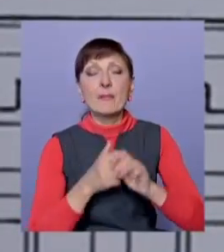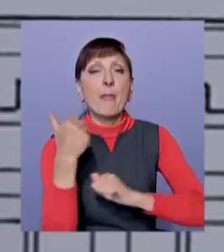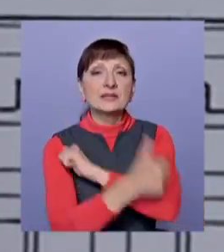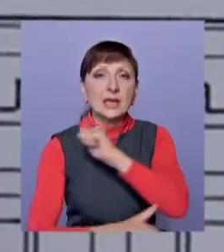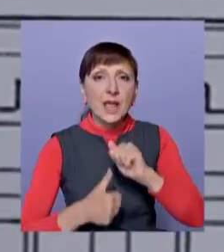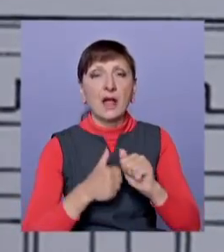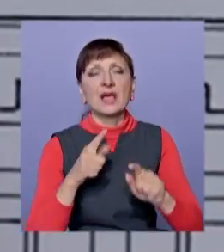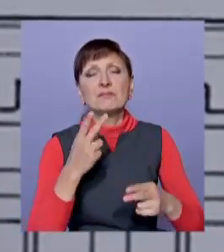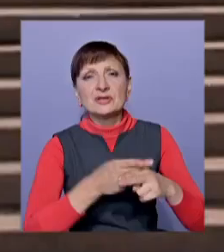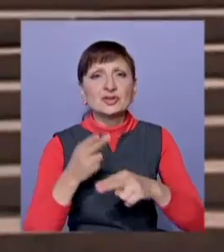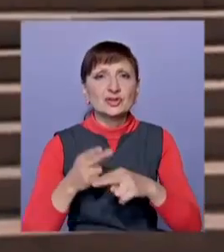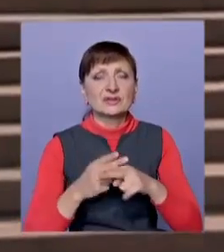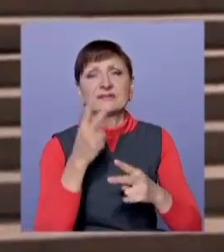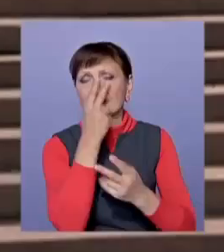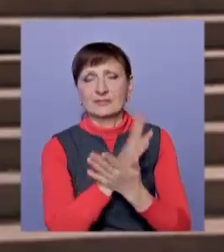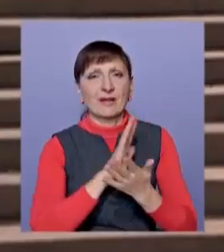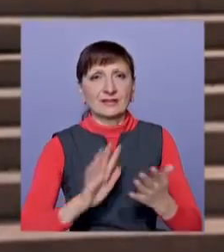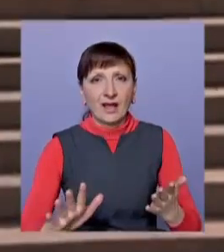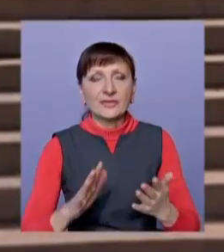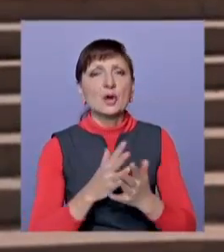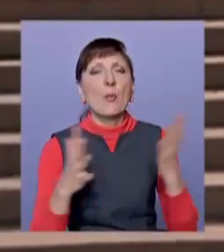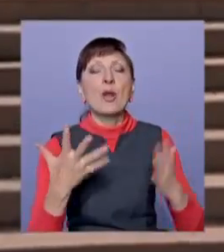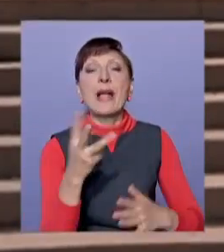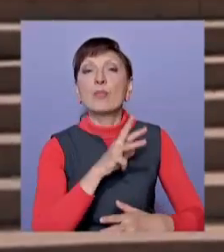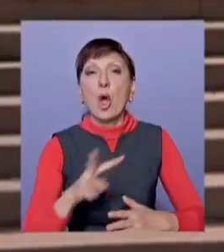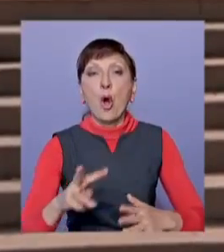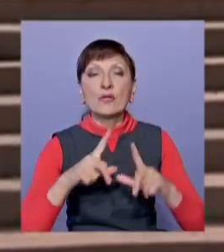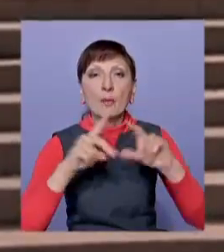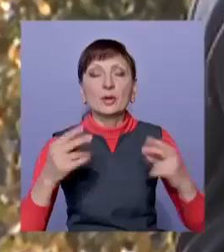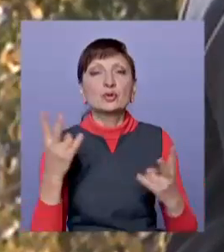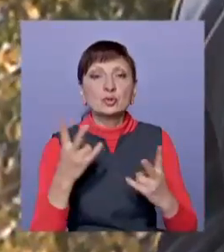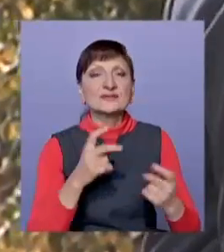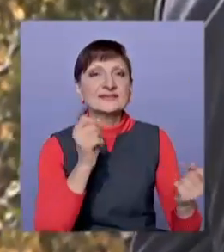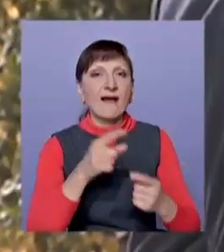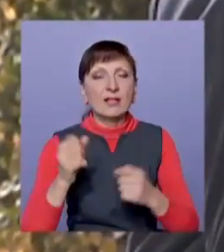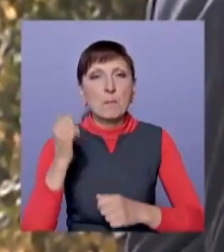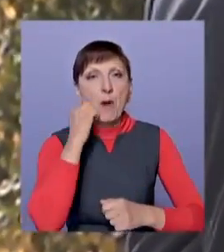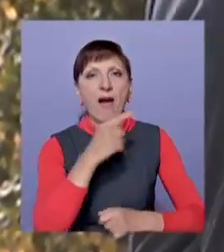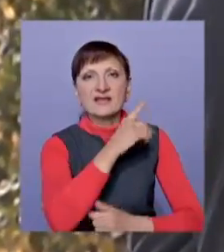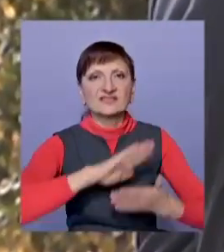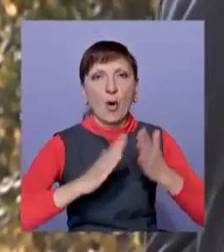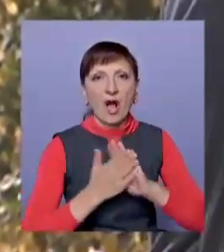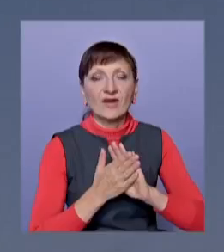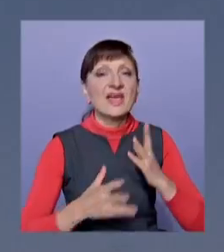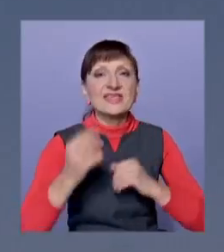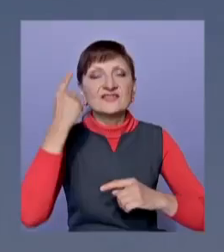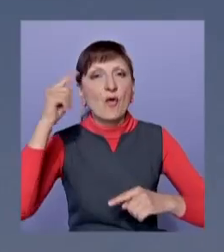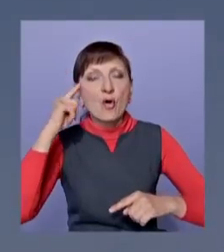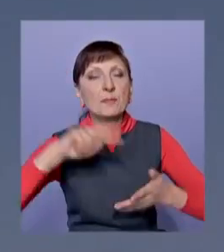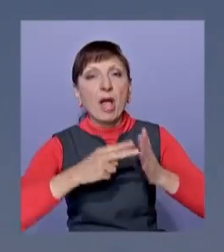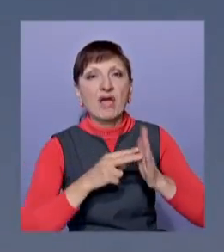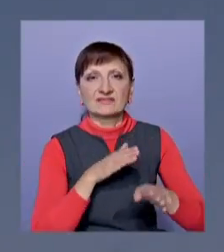и бюрократические препоны. Объекты дороже 5 миллионов рублей тогда необходимо было согласовывать с Москвой. И не все творческие задумки